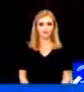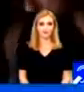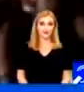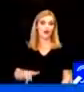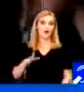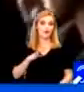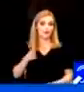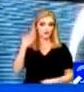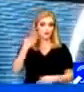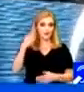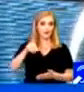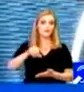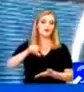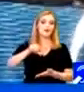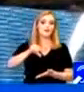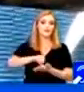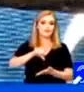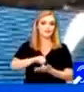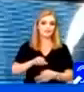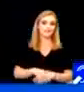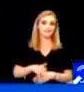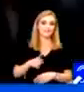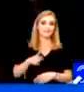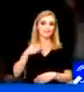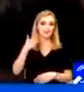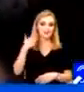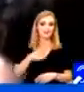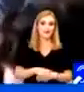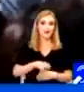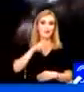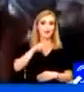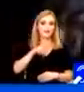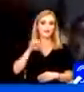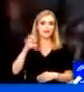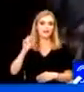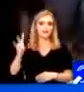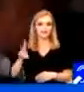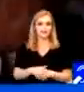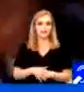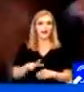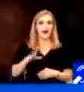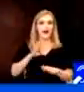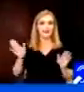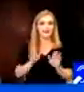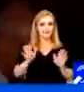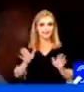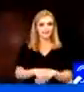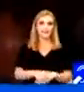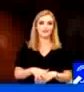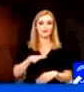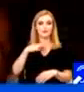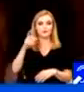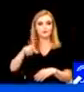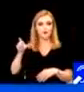Apariție de senzație azi noapte într-un club de pe litoralul românesc al Mării Negre. Celebra Paris Hilton a mixat spre încântarea sutelor de clienți care au